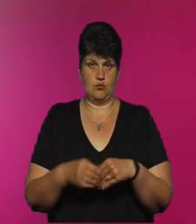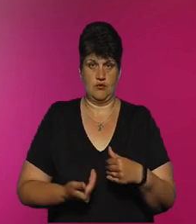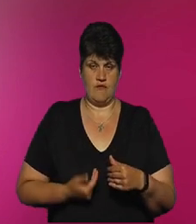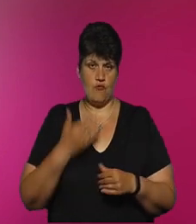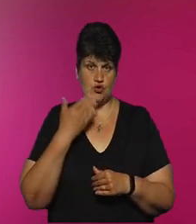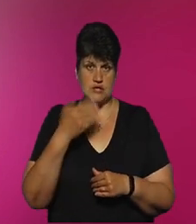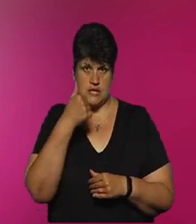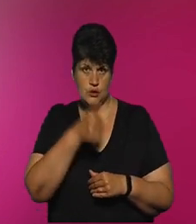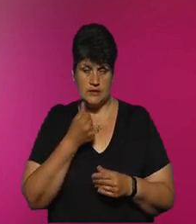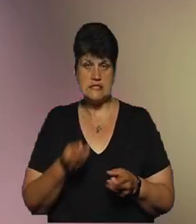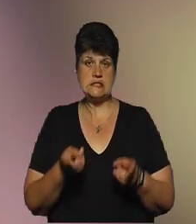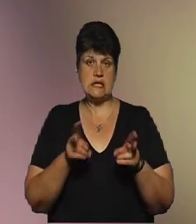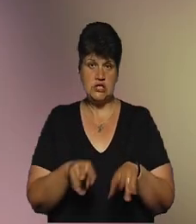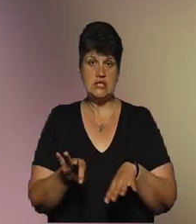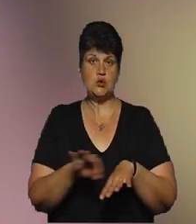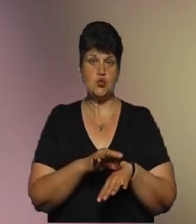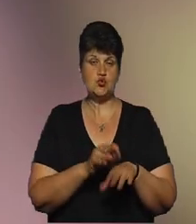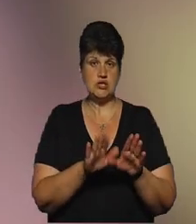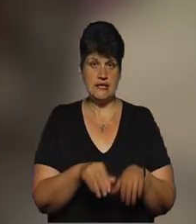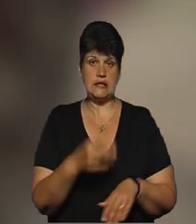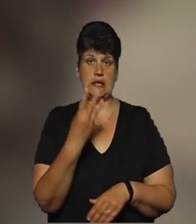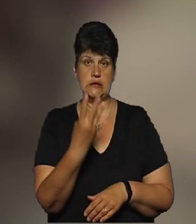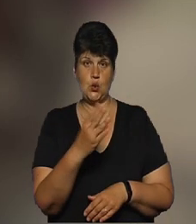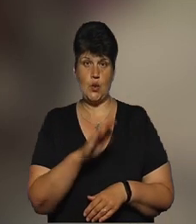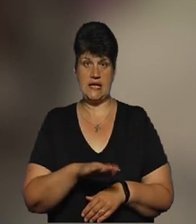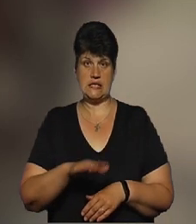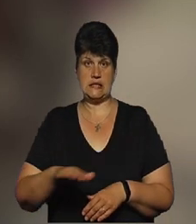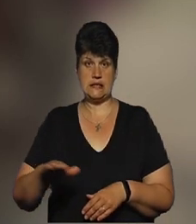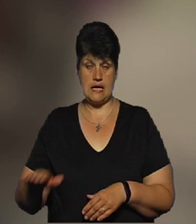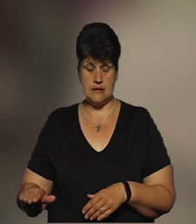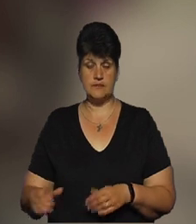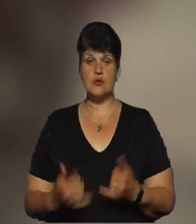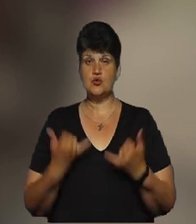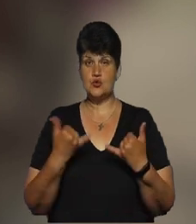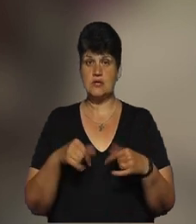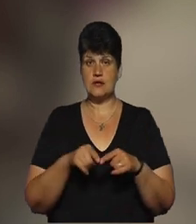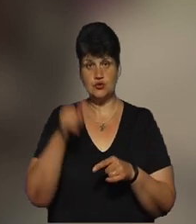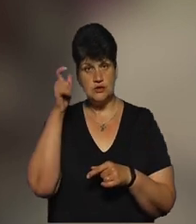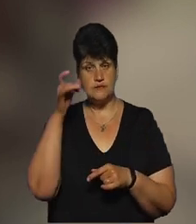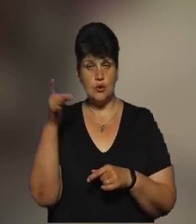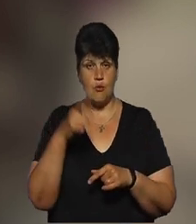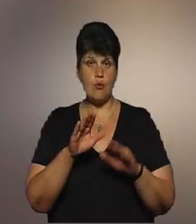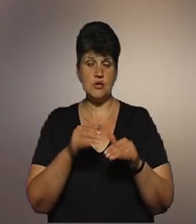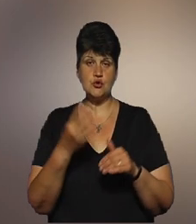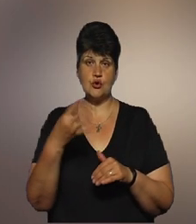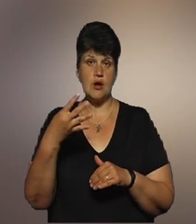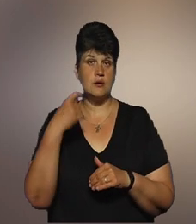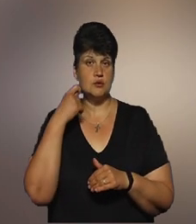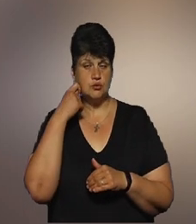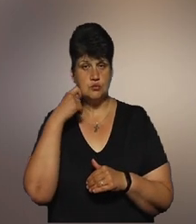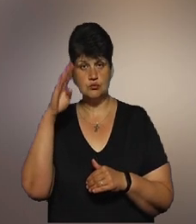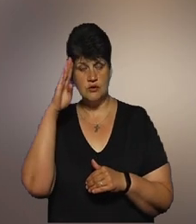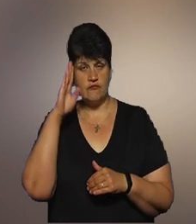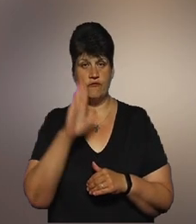чоловіка залишилися дружина та троє дітей. Також сьогодні на Чортківщині попрощалися з 40-річним бійцем Віктором